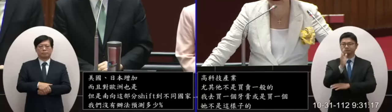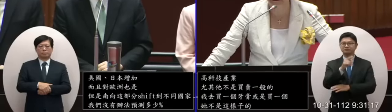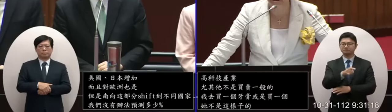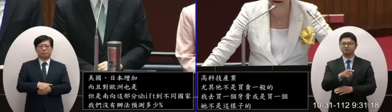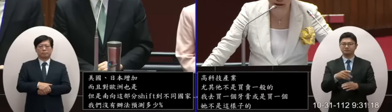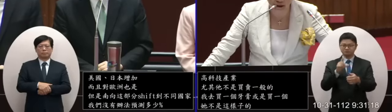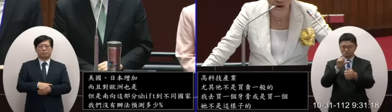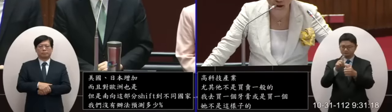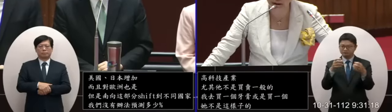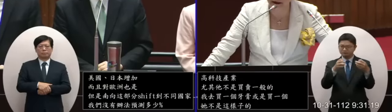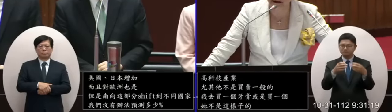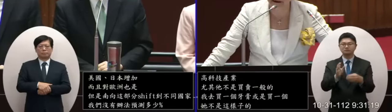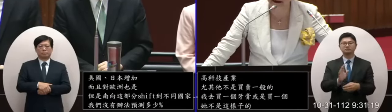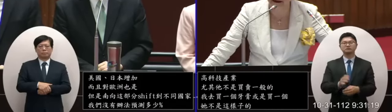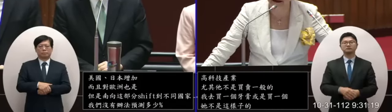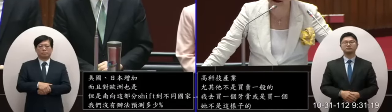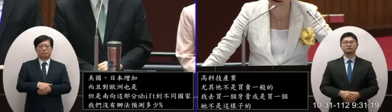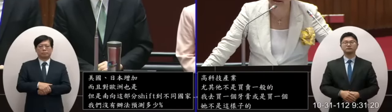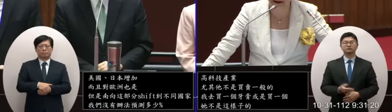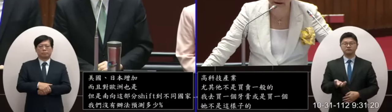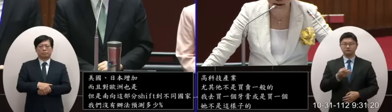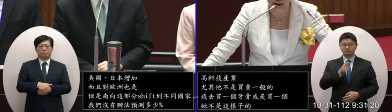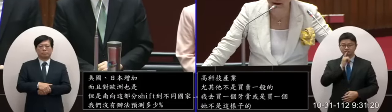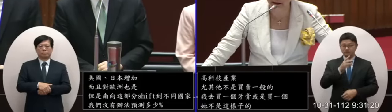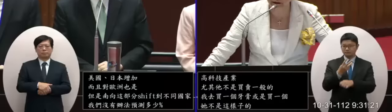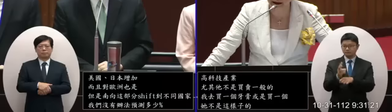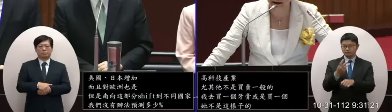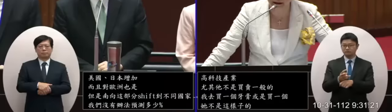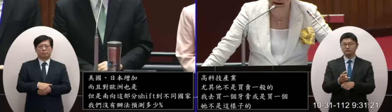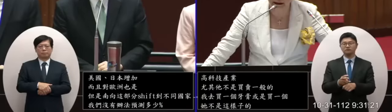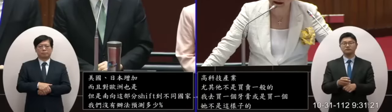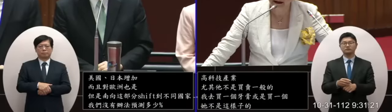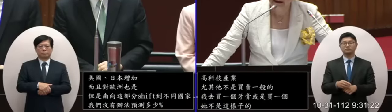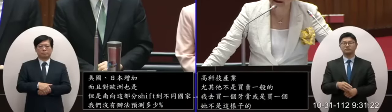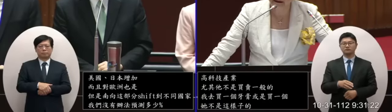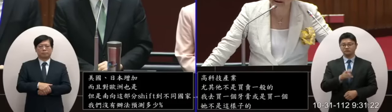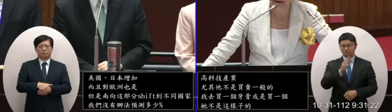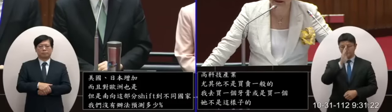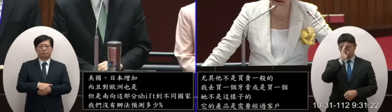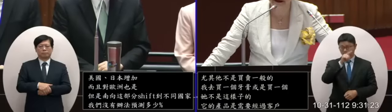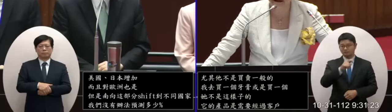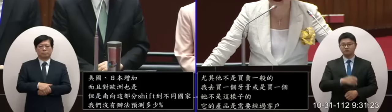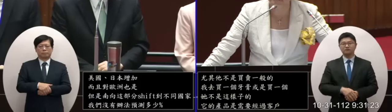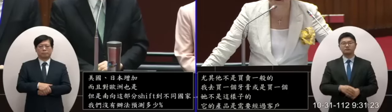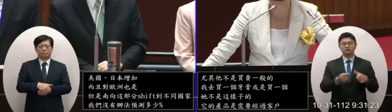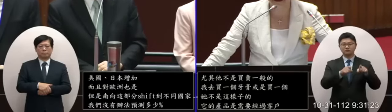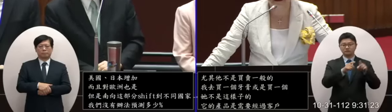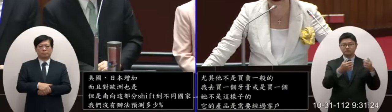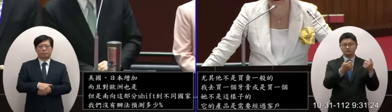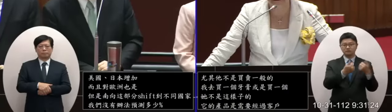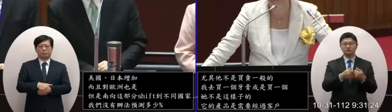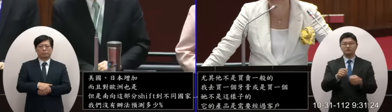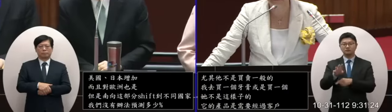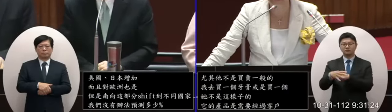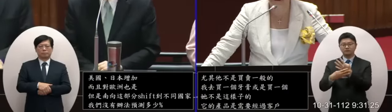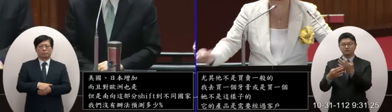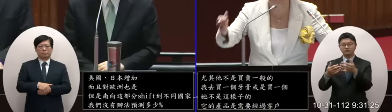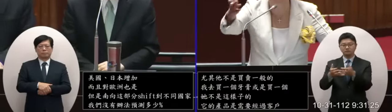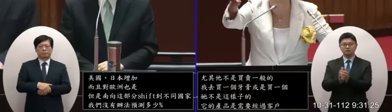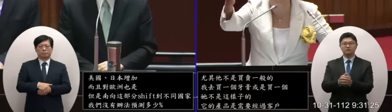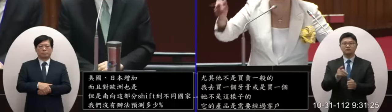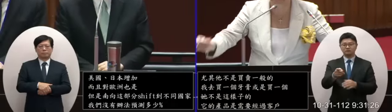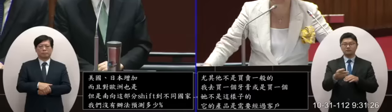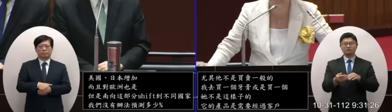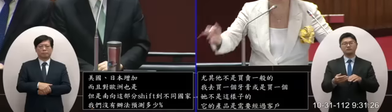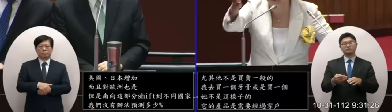讨论问题，那时间，因为我刚前面讲三分钟，拜托那个公平会还有那个农业部上来，他们也不上来啊。院长，